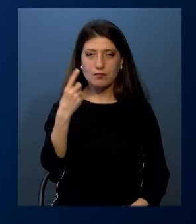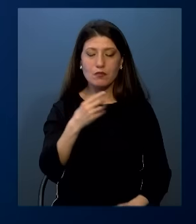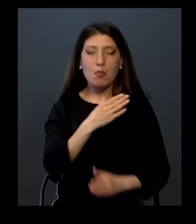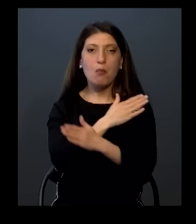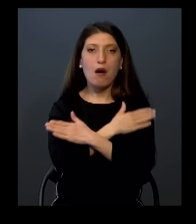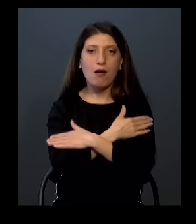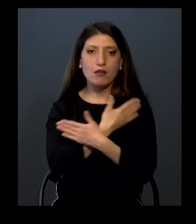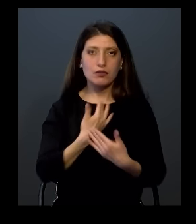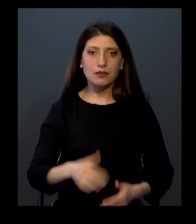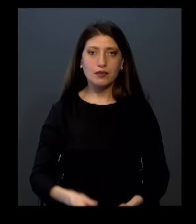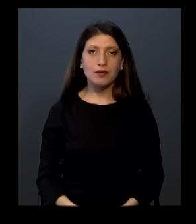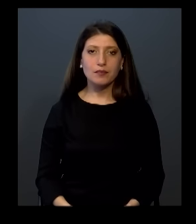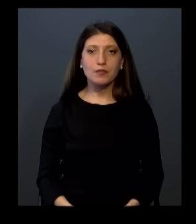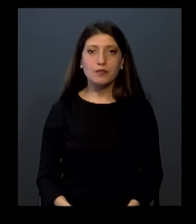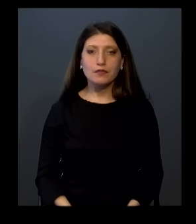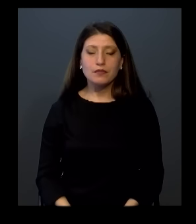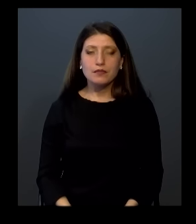զոհվեց։